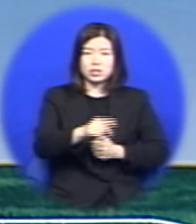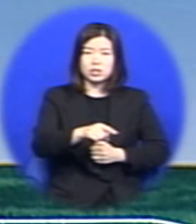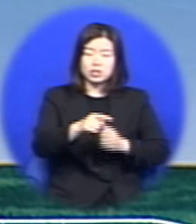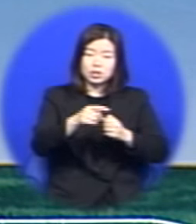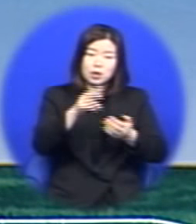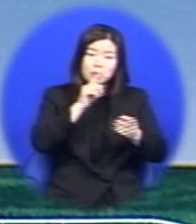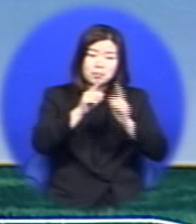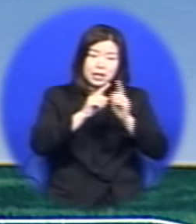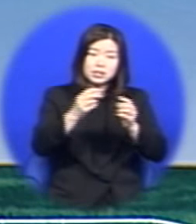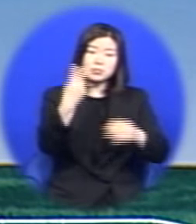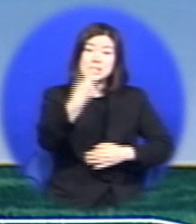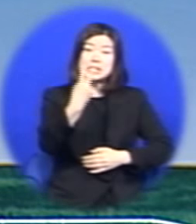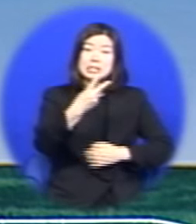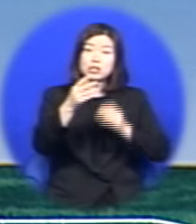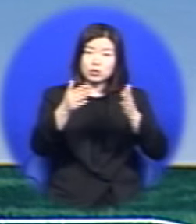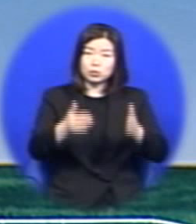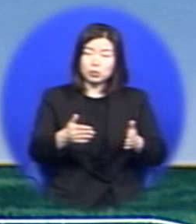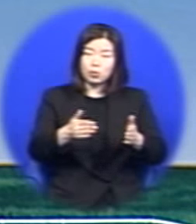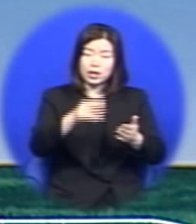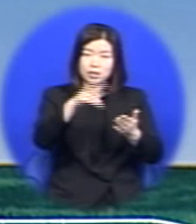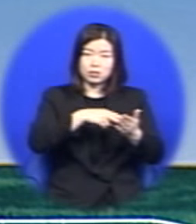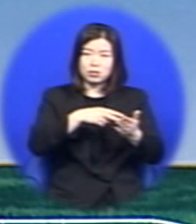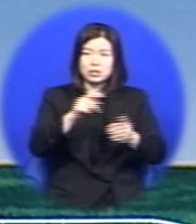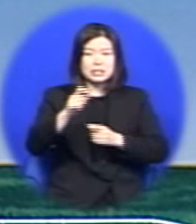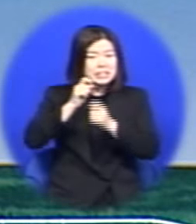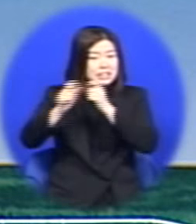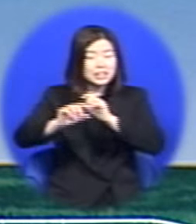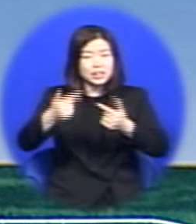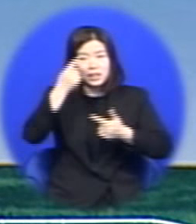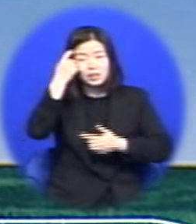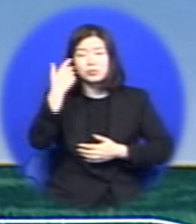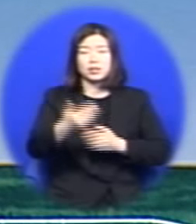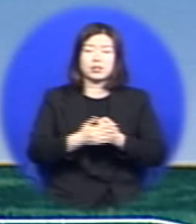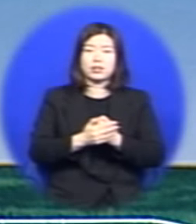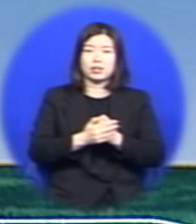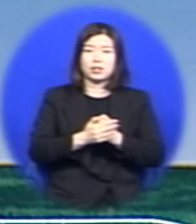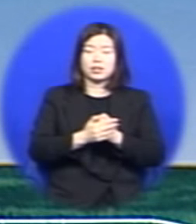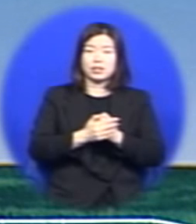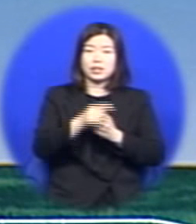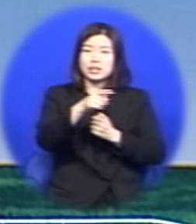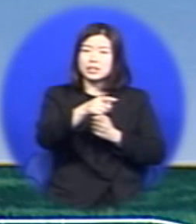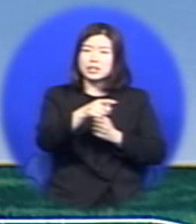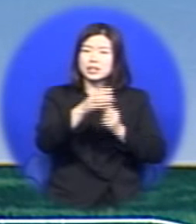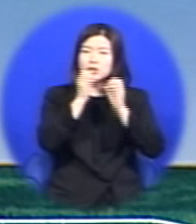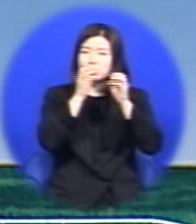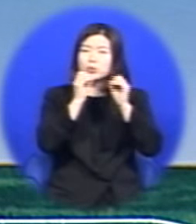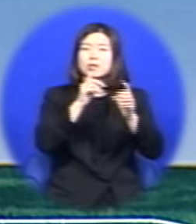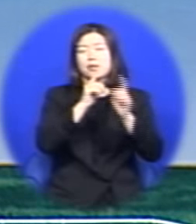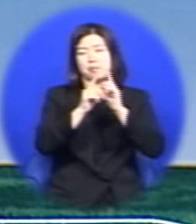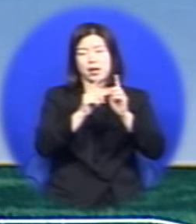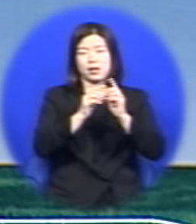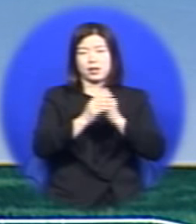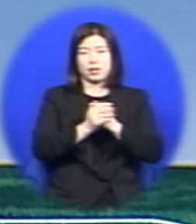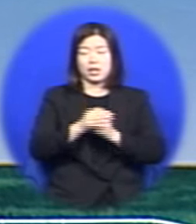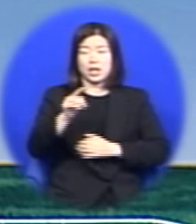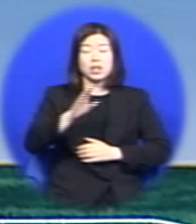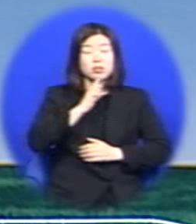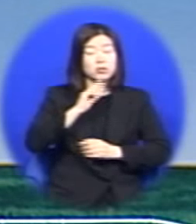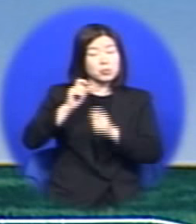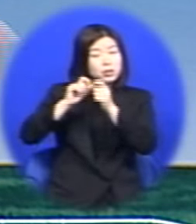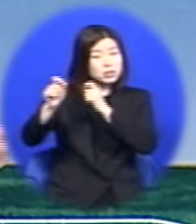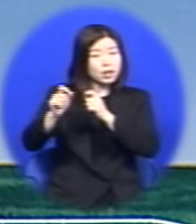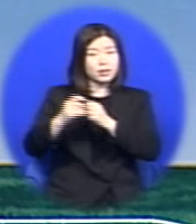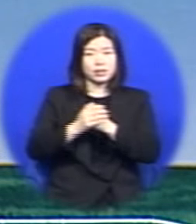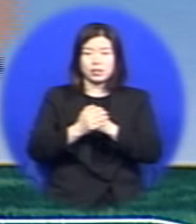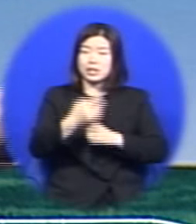거예요. 이건 사기 아닙니까, 그러면? 그 전도사님은 그런 뜻으로 이야기를 했어요. 이건 정말 사기잖아요. 2000년